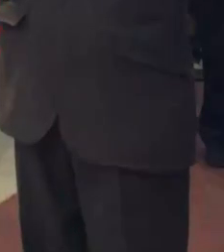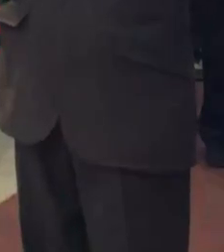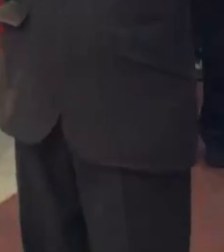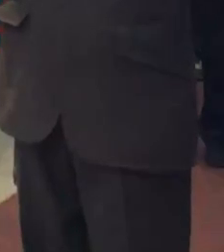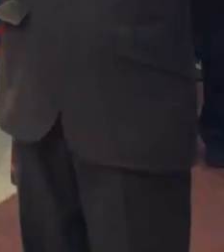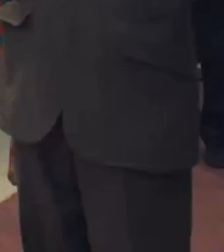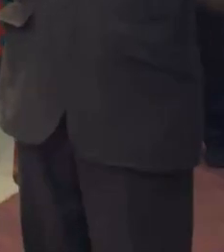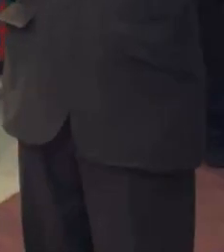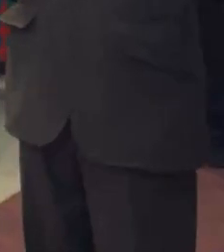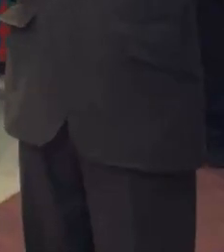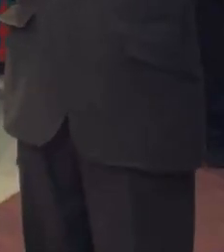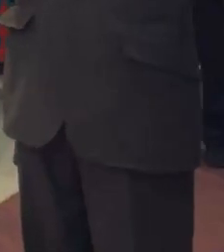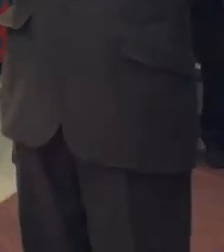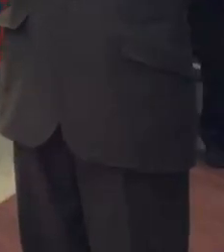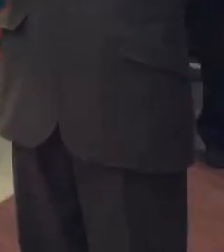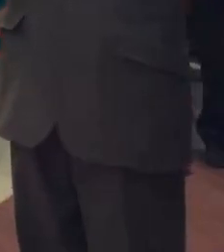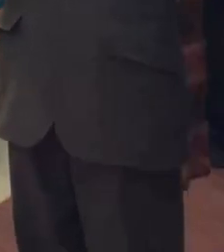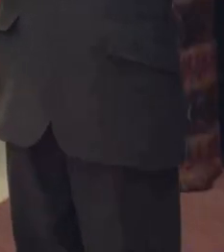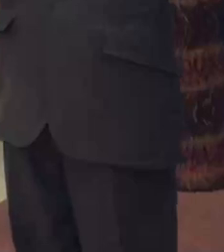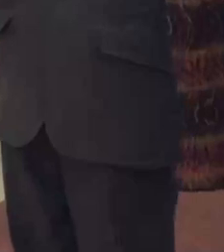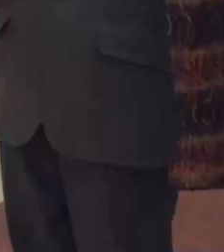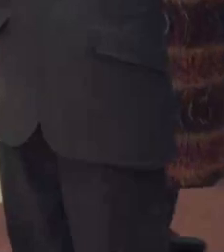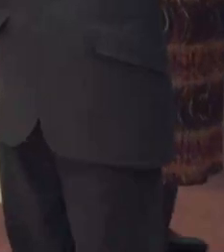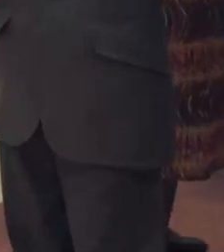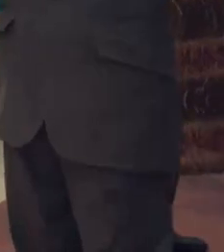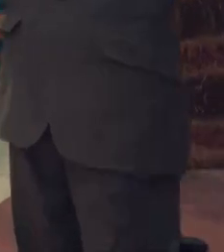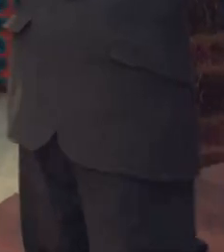de résurrection ce soir au nom de Jésus.